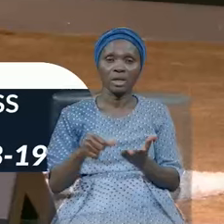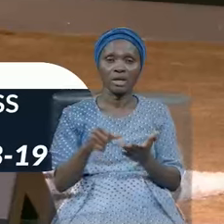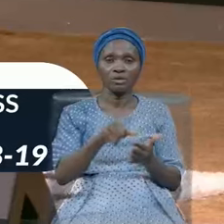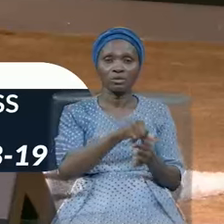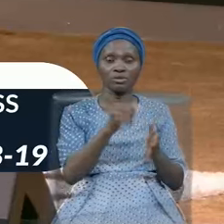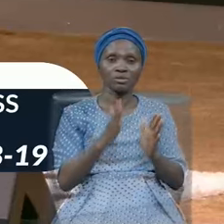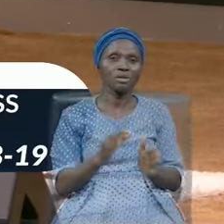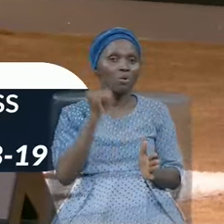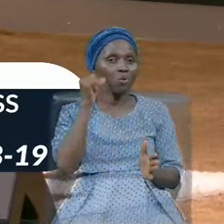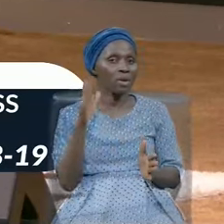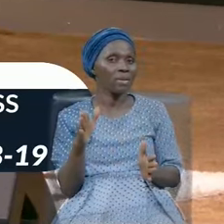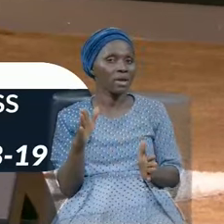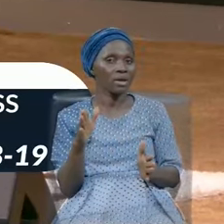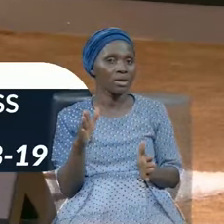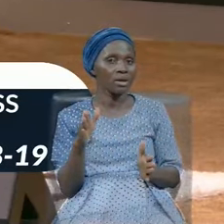Qu'est-ce que cela veut dire?